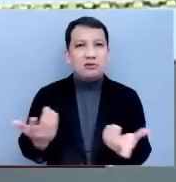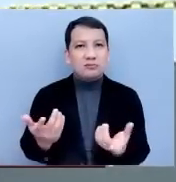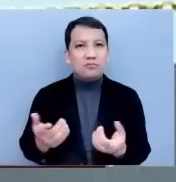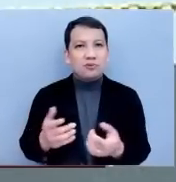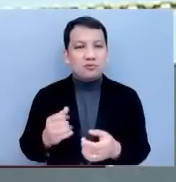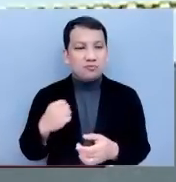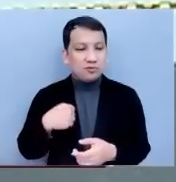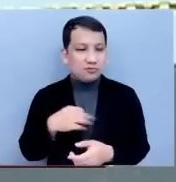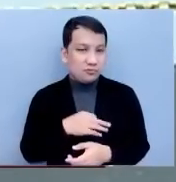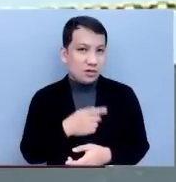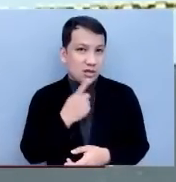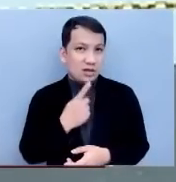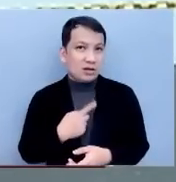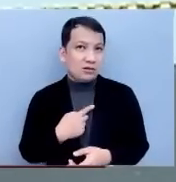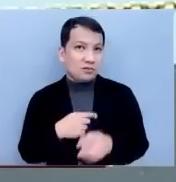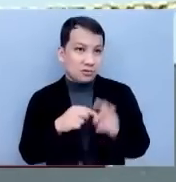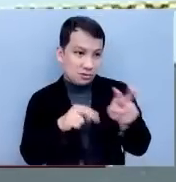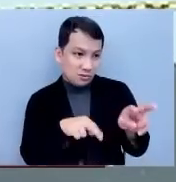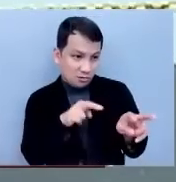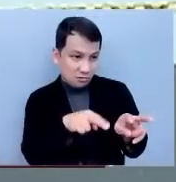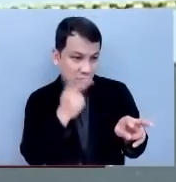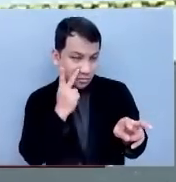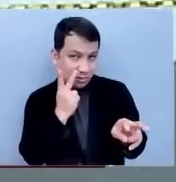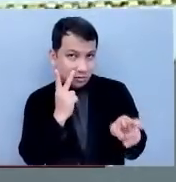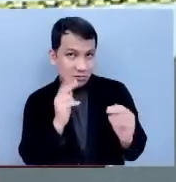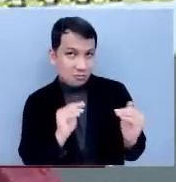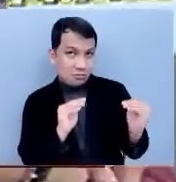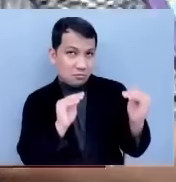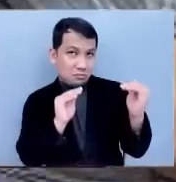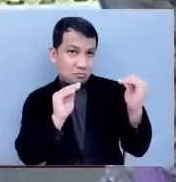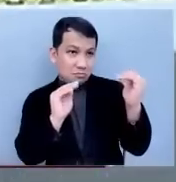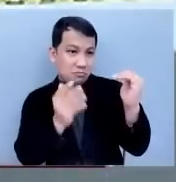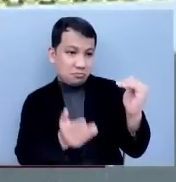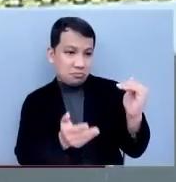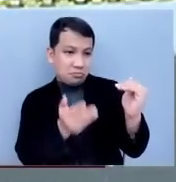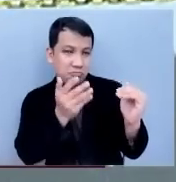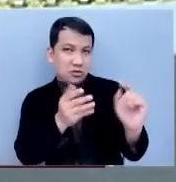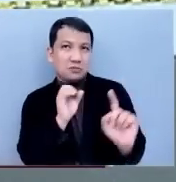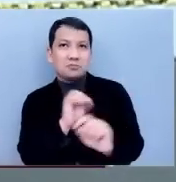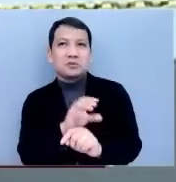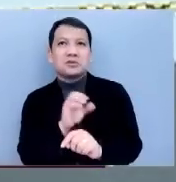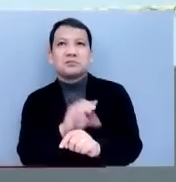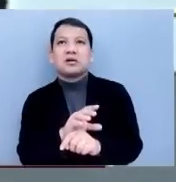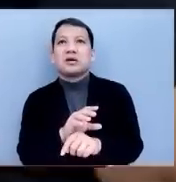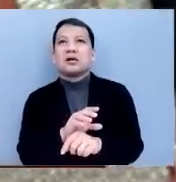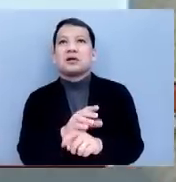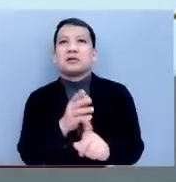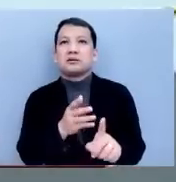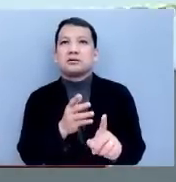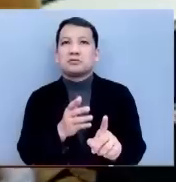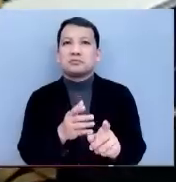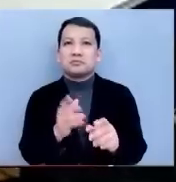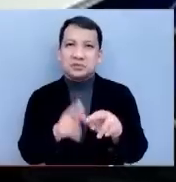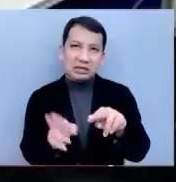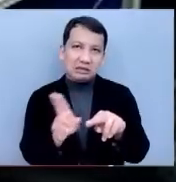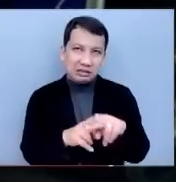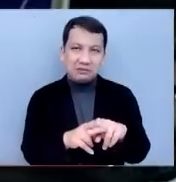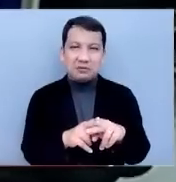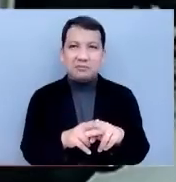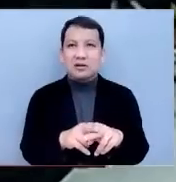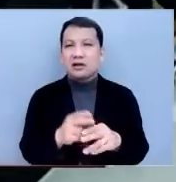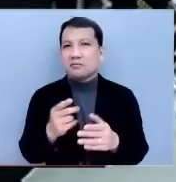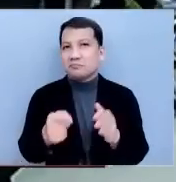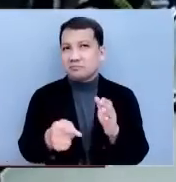sarili, kung nakita nila na mas umaangat yung isa, so pinag-chismisan nila. Minsan dinadagdagan pa. Yun nga